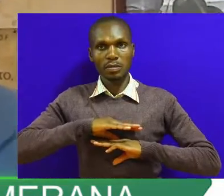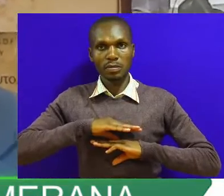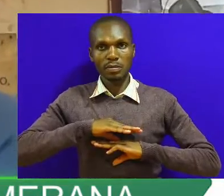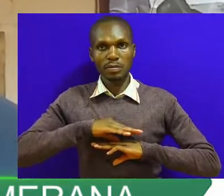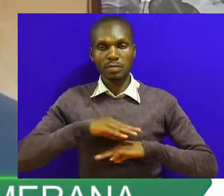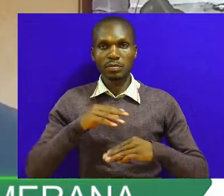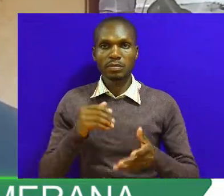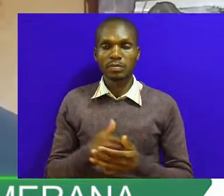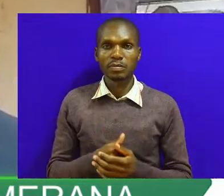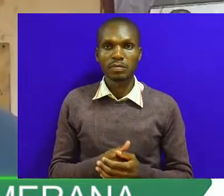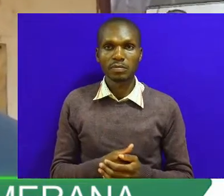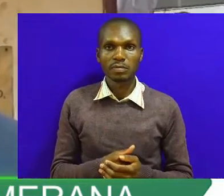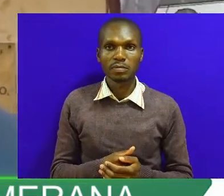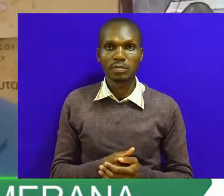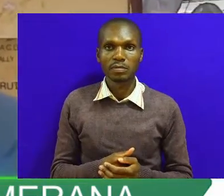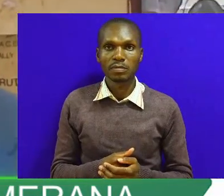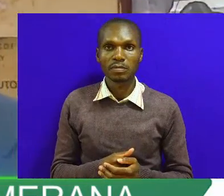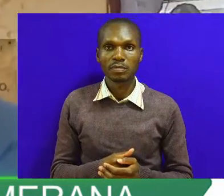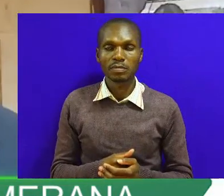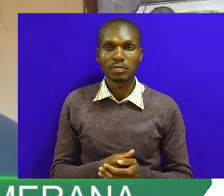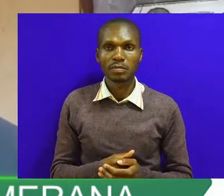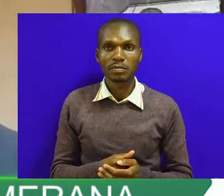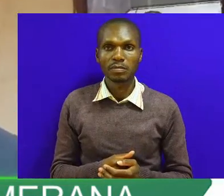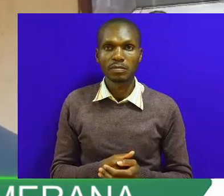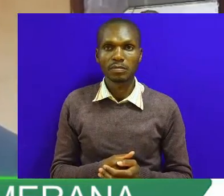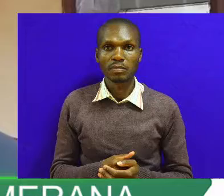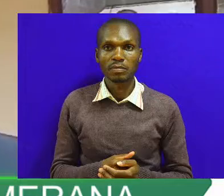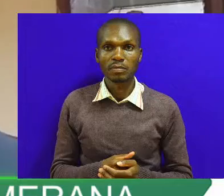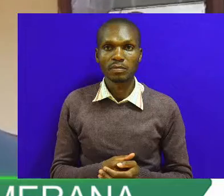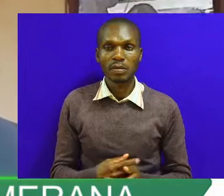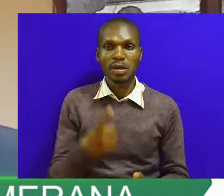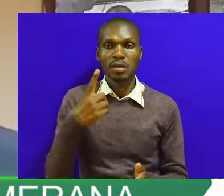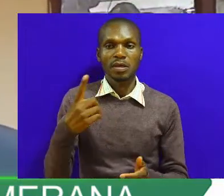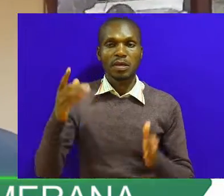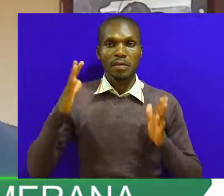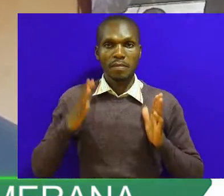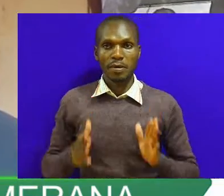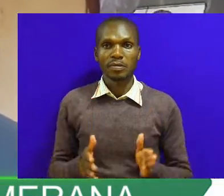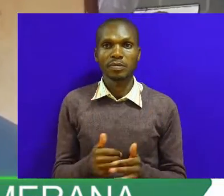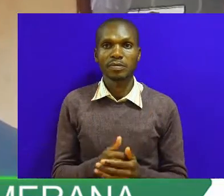likiri, niwicha ya mbiyeru. Akele mundo bi kese